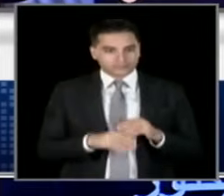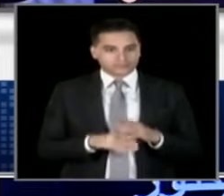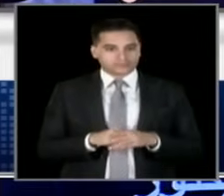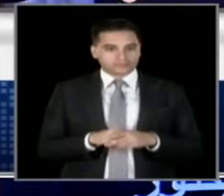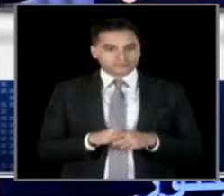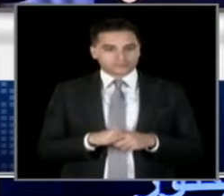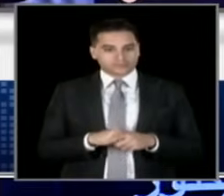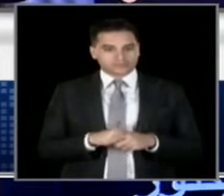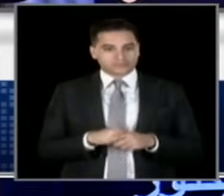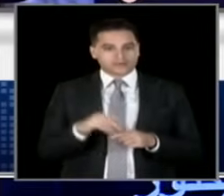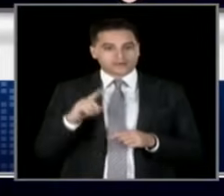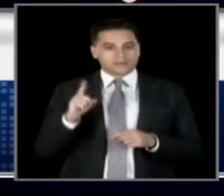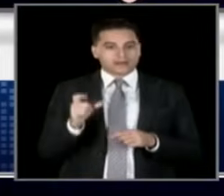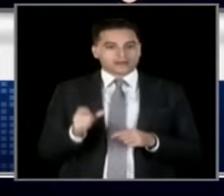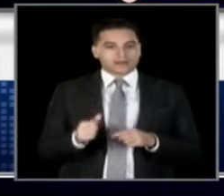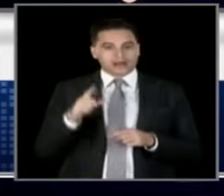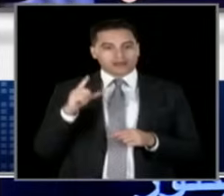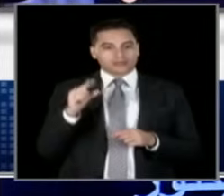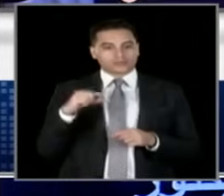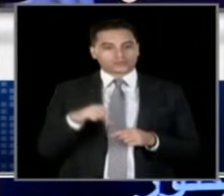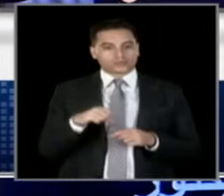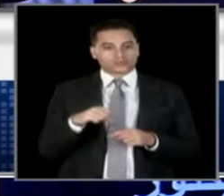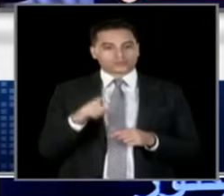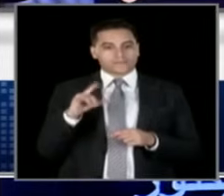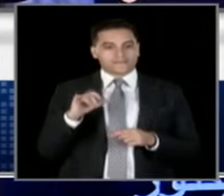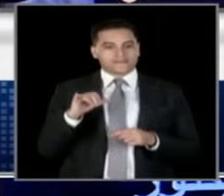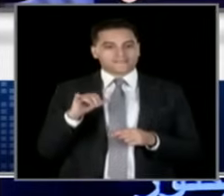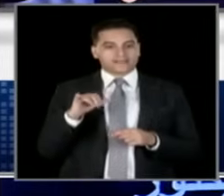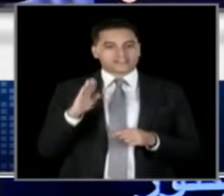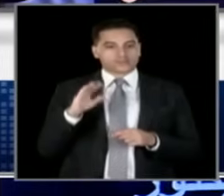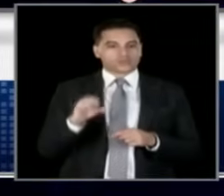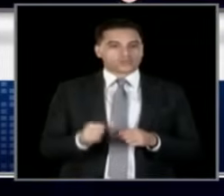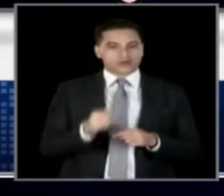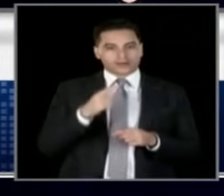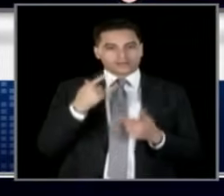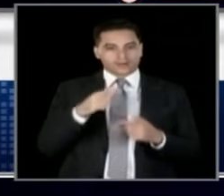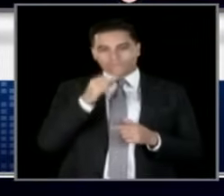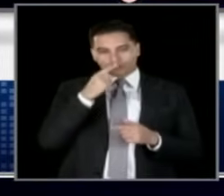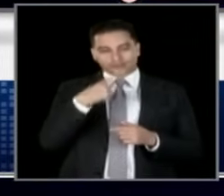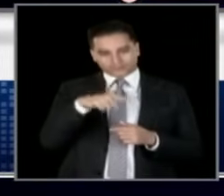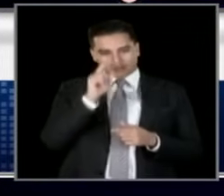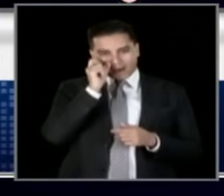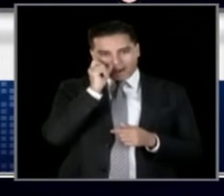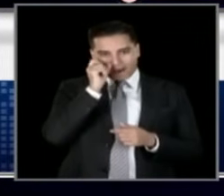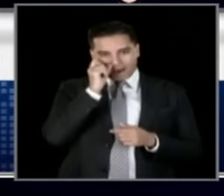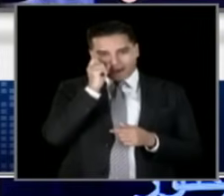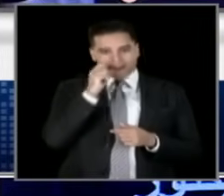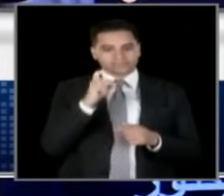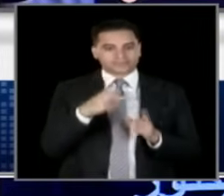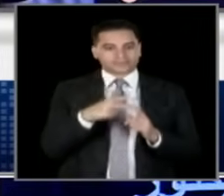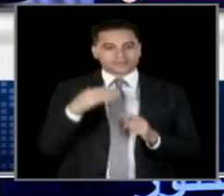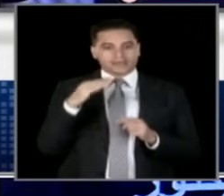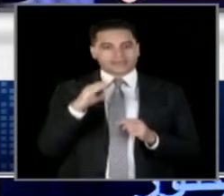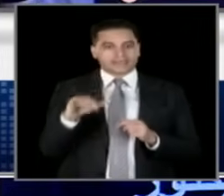مين؟ فرناندو بيسوا ليه؟ برتغالي تقريبا برتغالي برافو عليك صح حجي